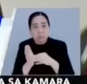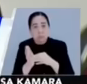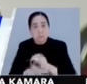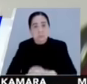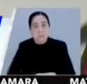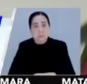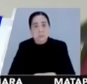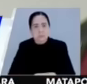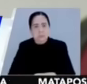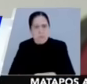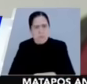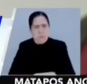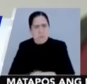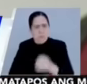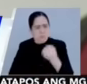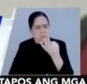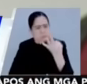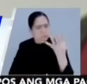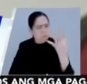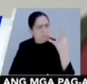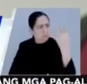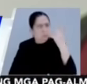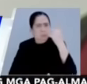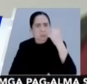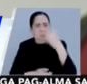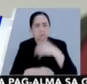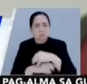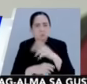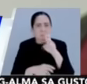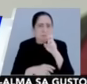Magkano po lumalabas yun in 4 days?